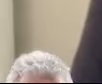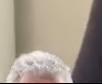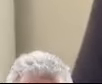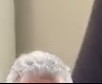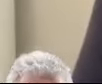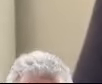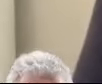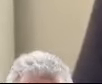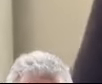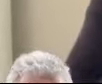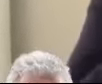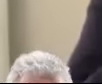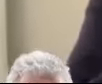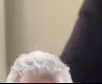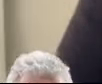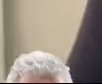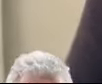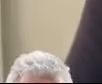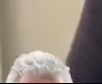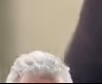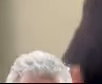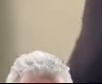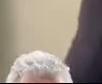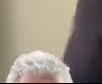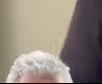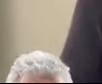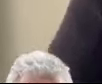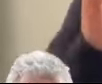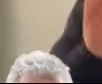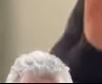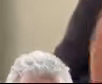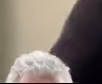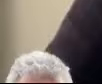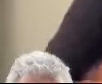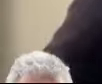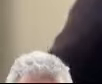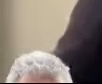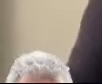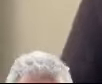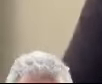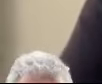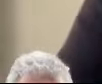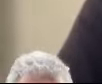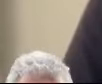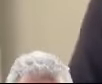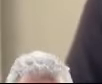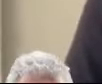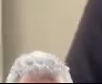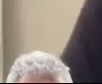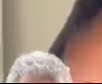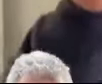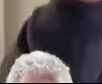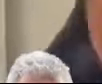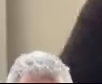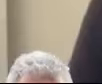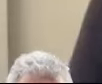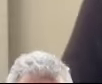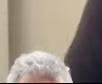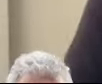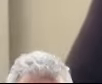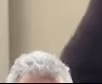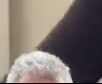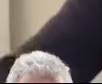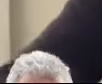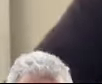Era il 23 dicembre del 2020. Il commissario Alcuni, Mr. Wolf del governo, come sempre trionfale, andava in conferenza stampa e